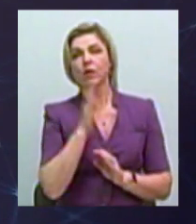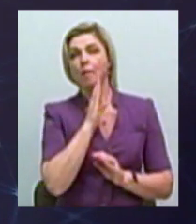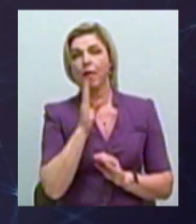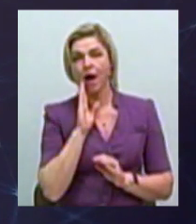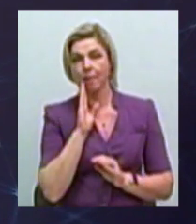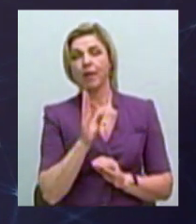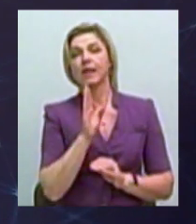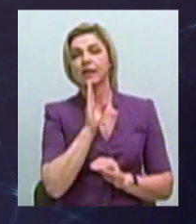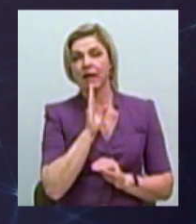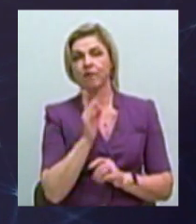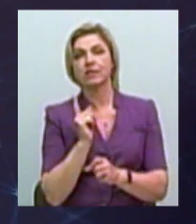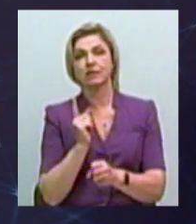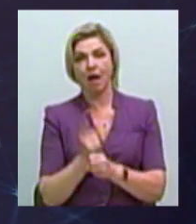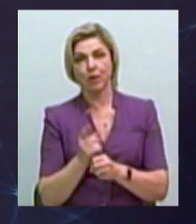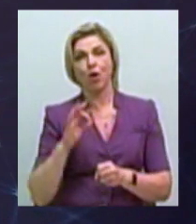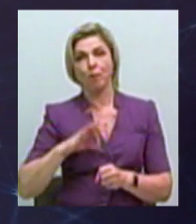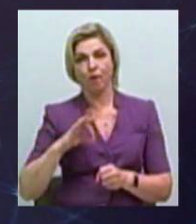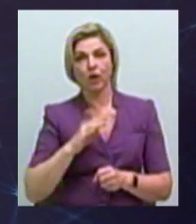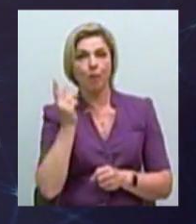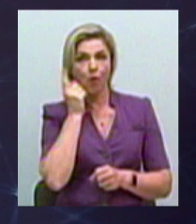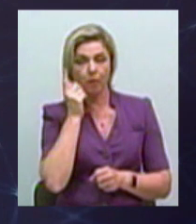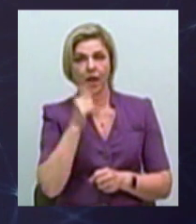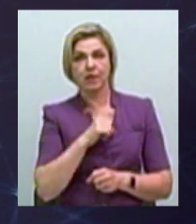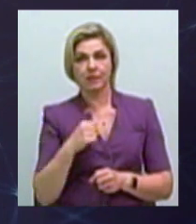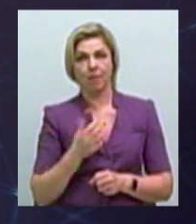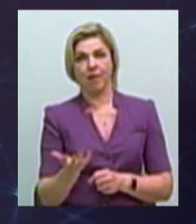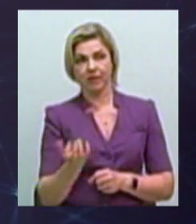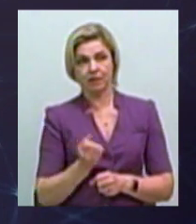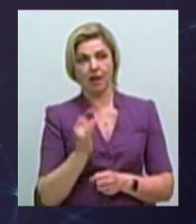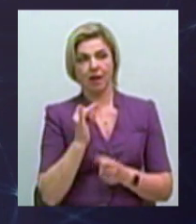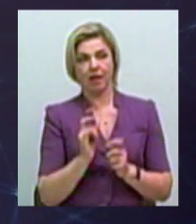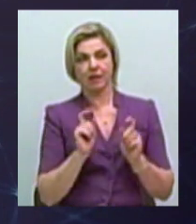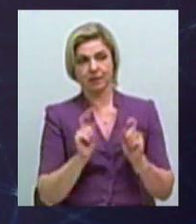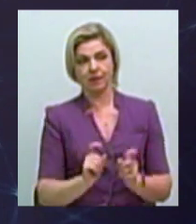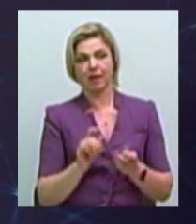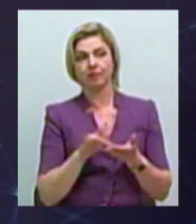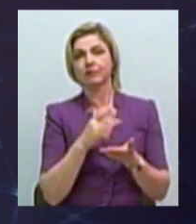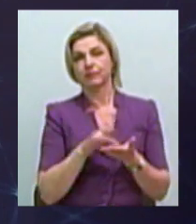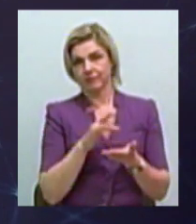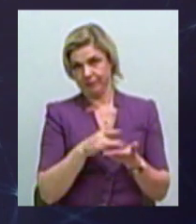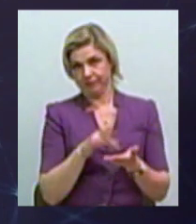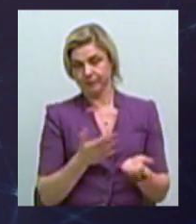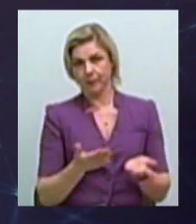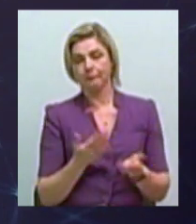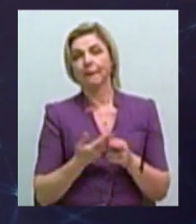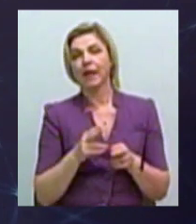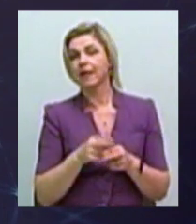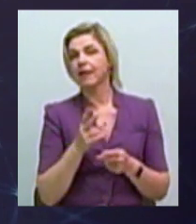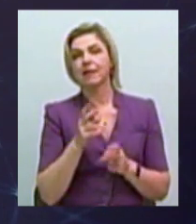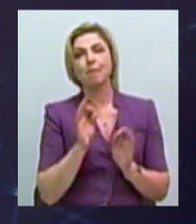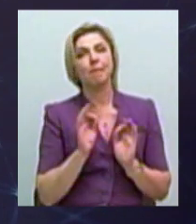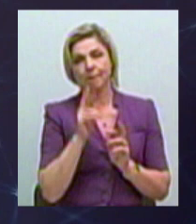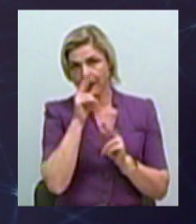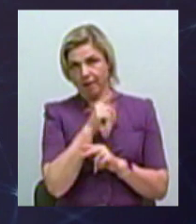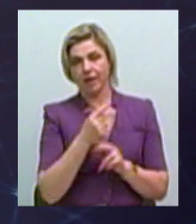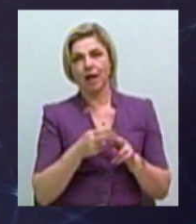дівчинці заборонила користуватися телефоном, сама сидить і на своєму кріслі листає новини. Тобто це не є доречним,